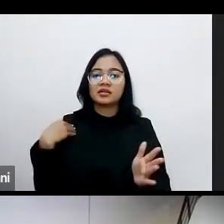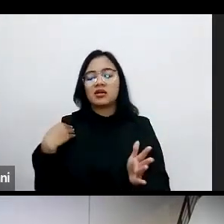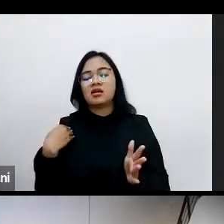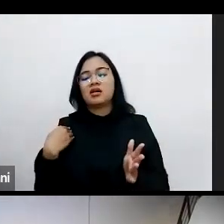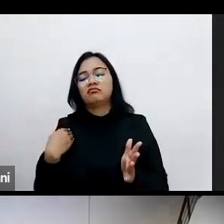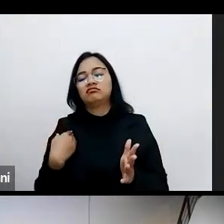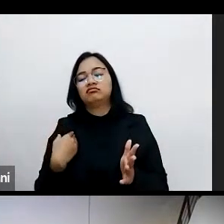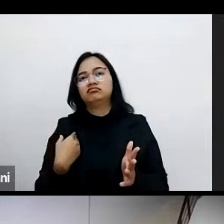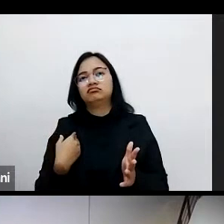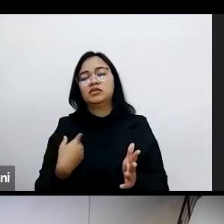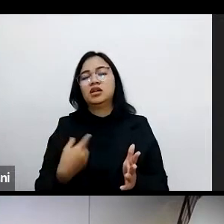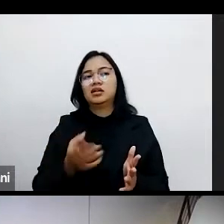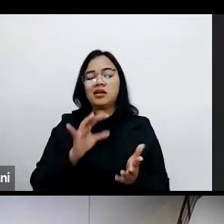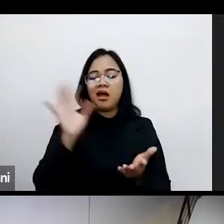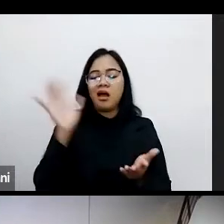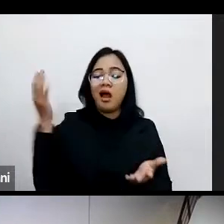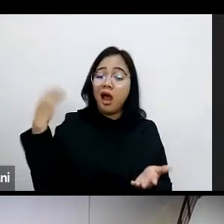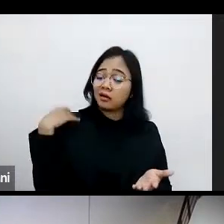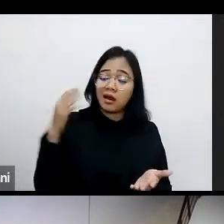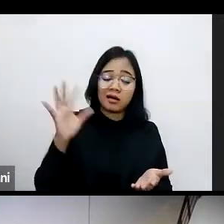juga ada